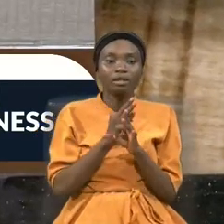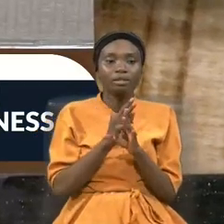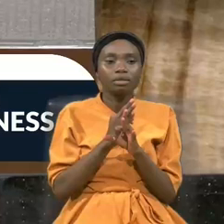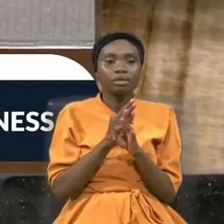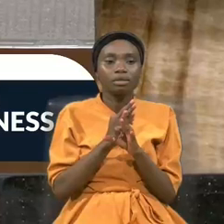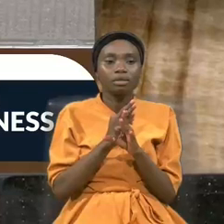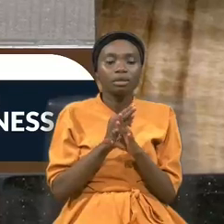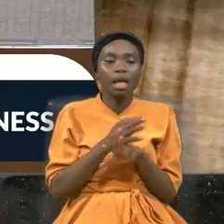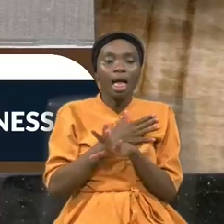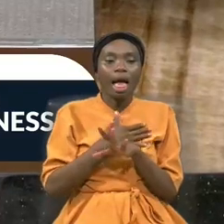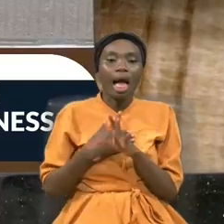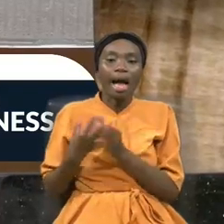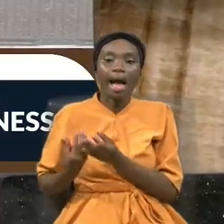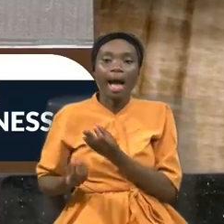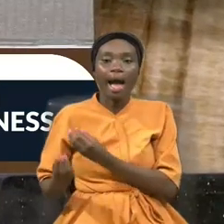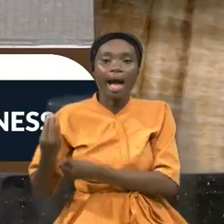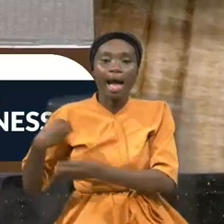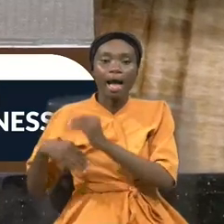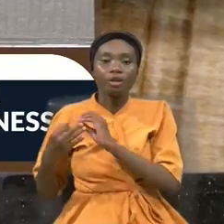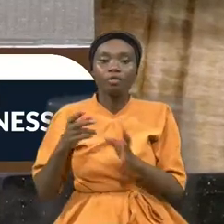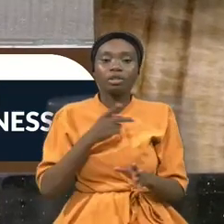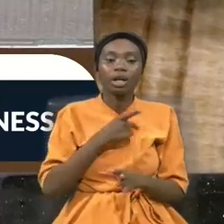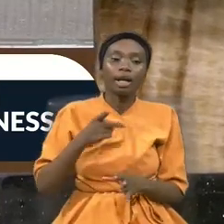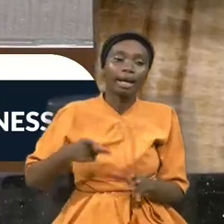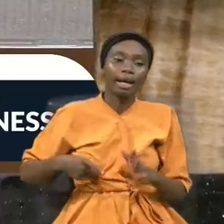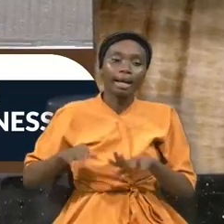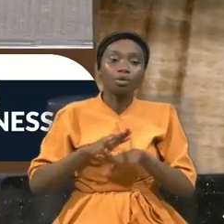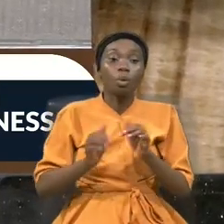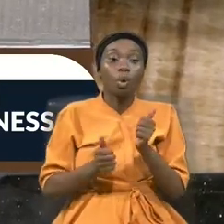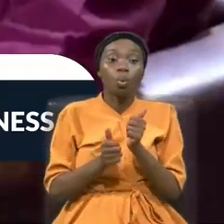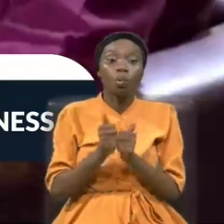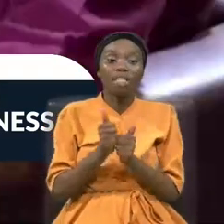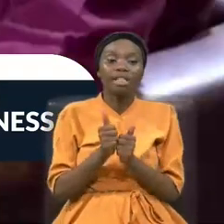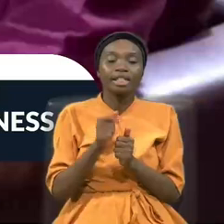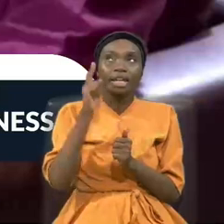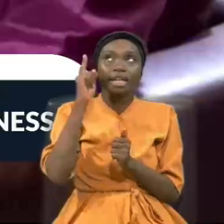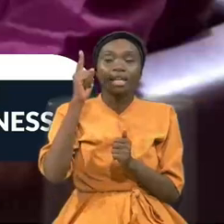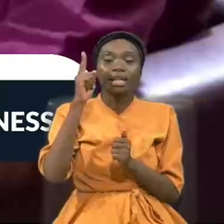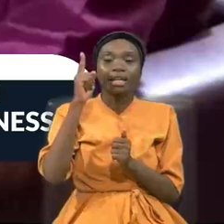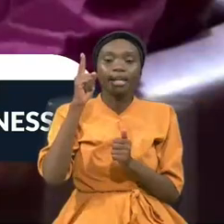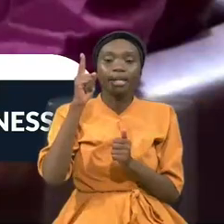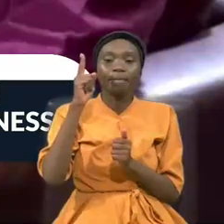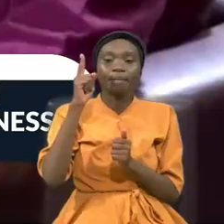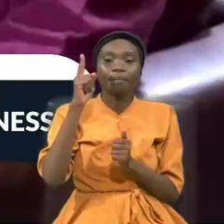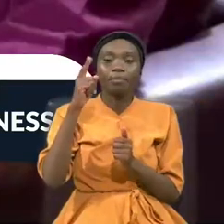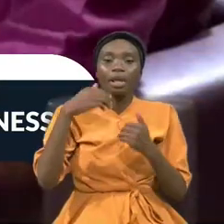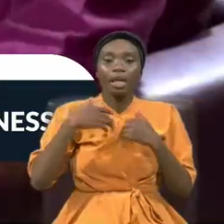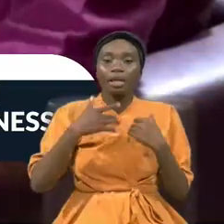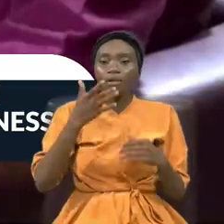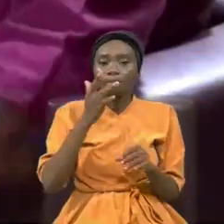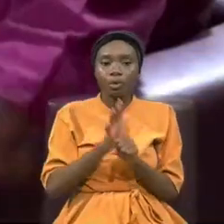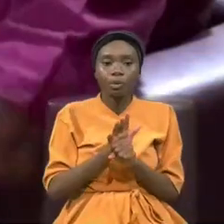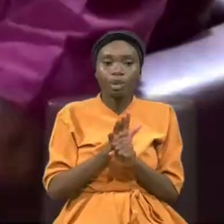riches en la foi, héritiers du royaume qu'il a promis à ceux qui l'aiment.